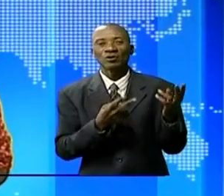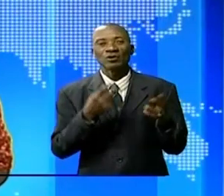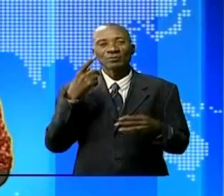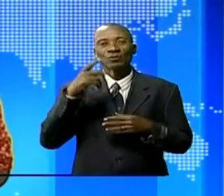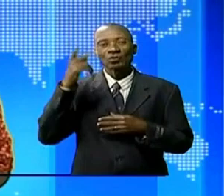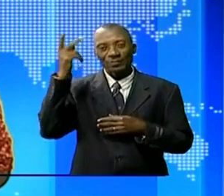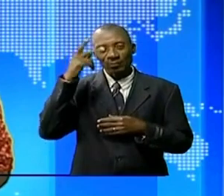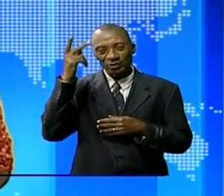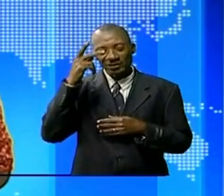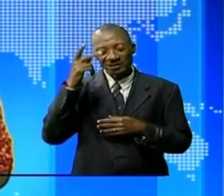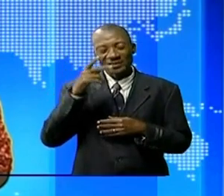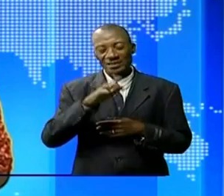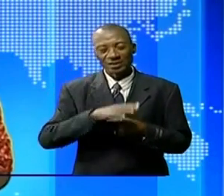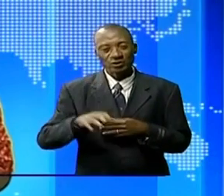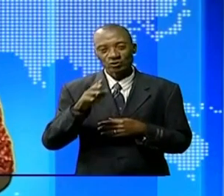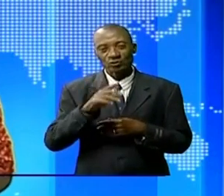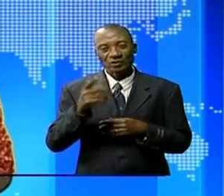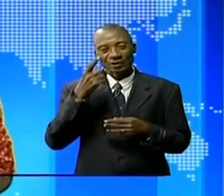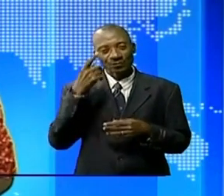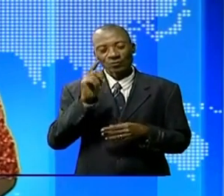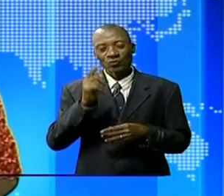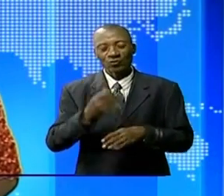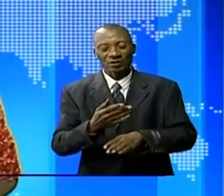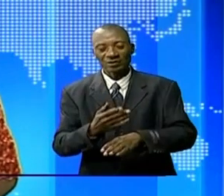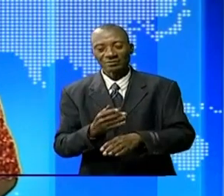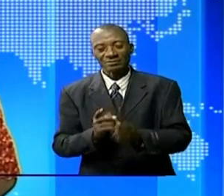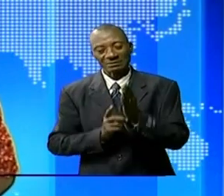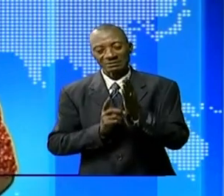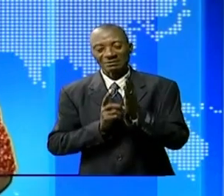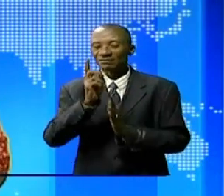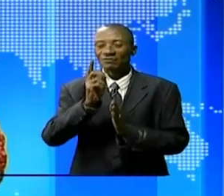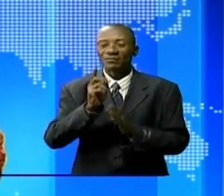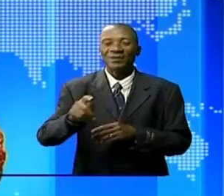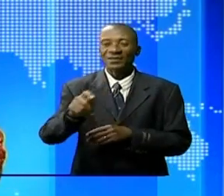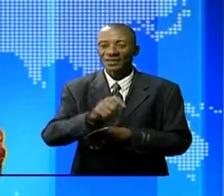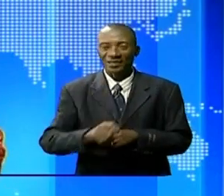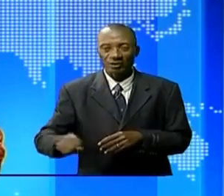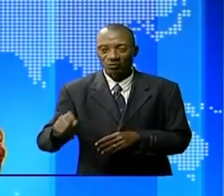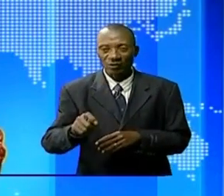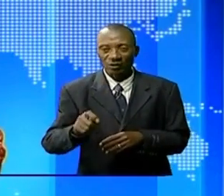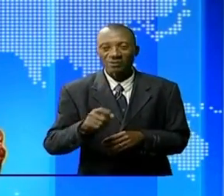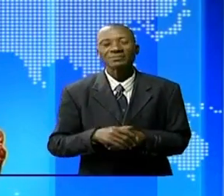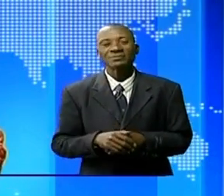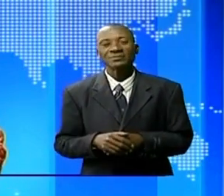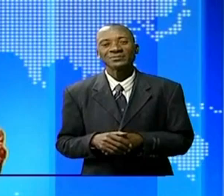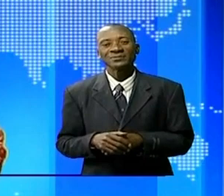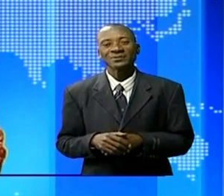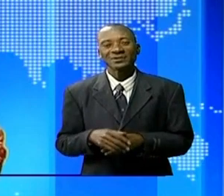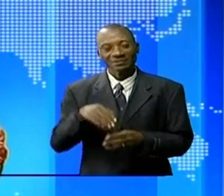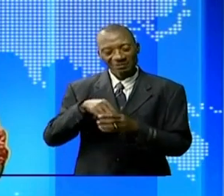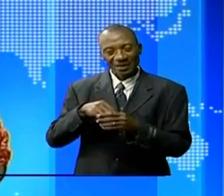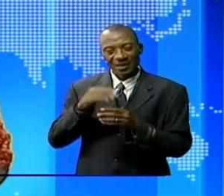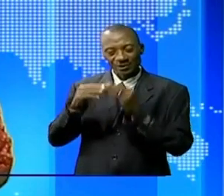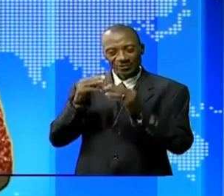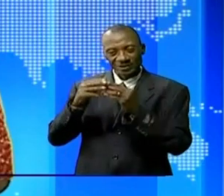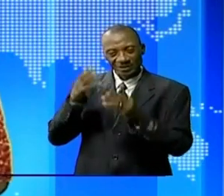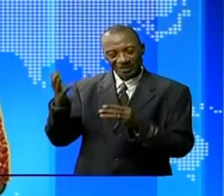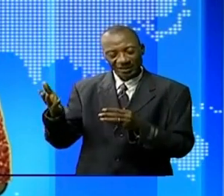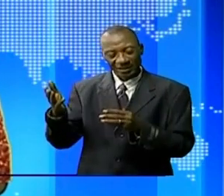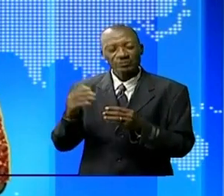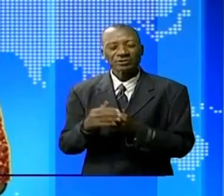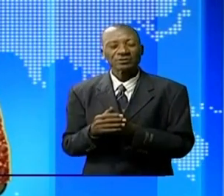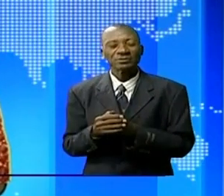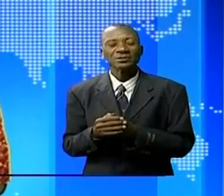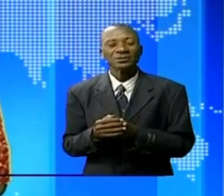du territoire est en marche le secrétaire général du ministère de l'aménagement du territoire a lancé aujourd'hui plusieurs